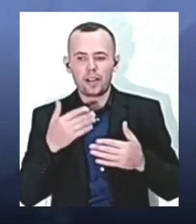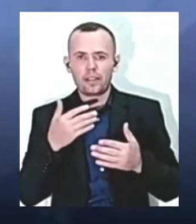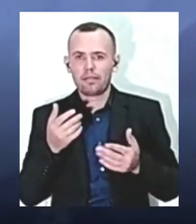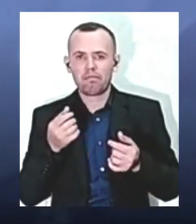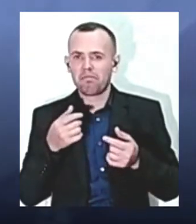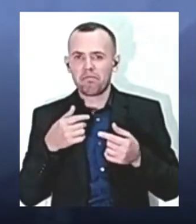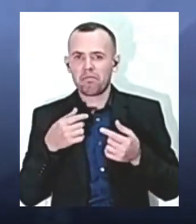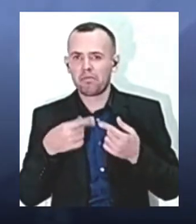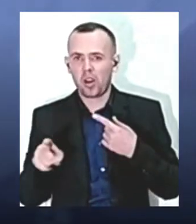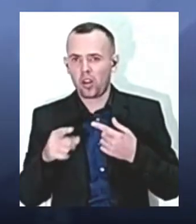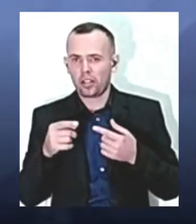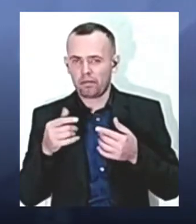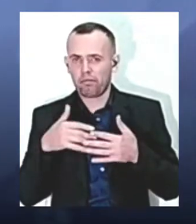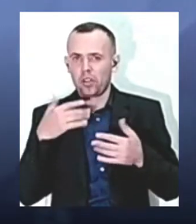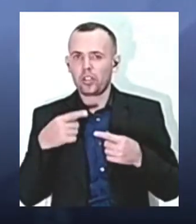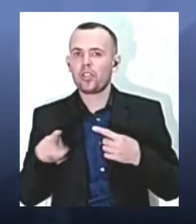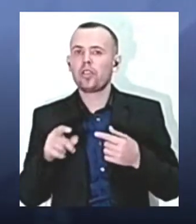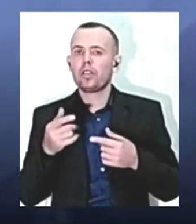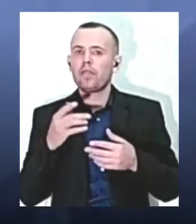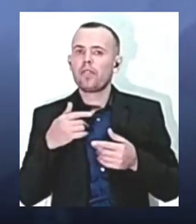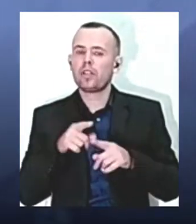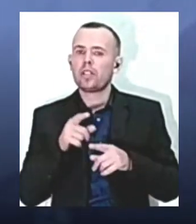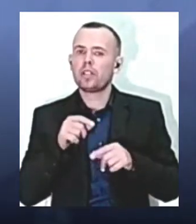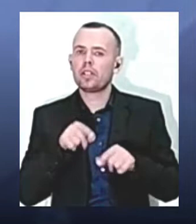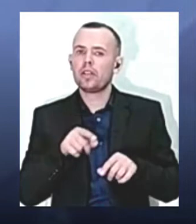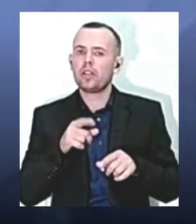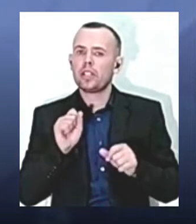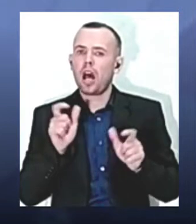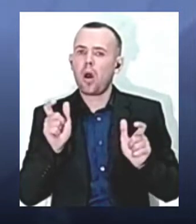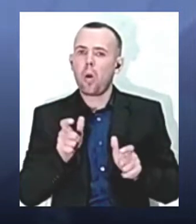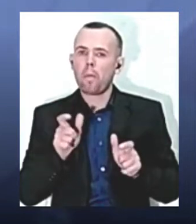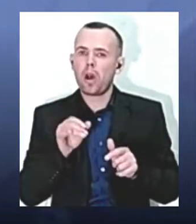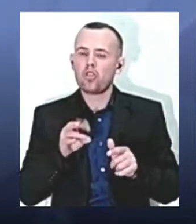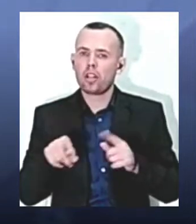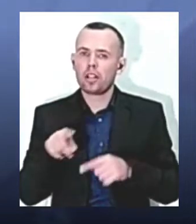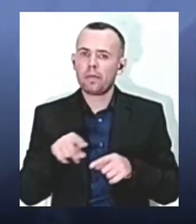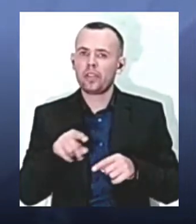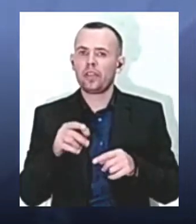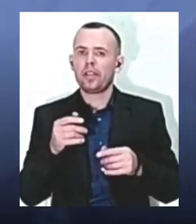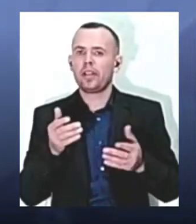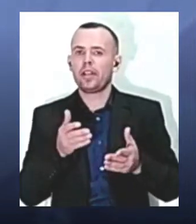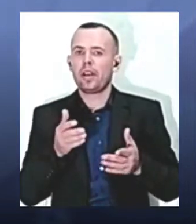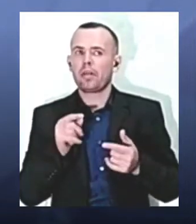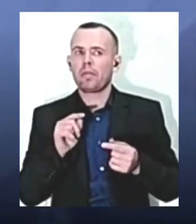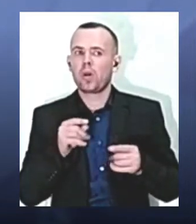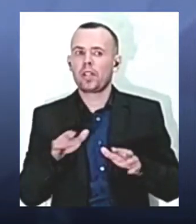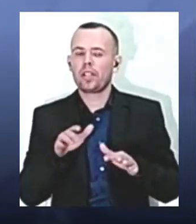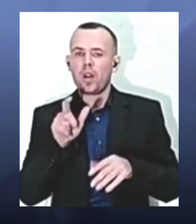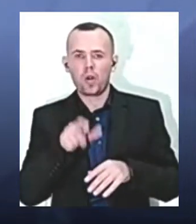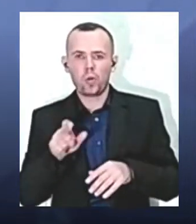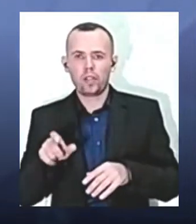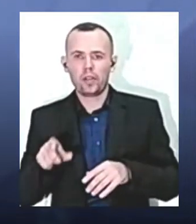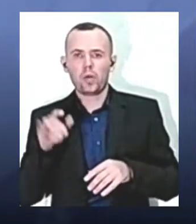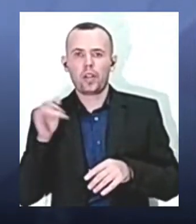І викликів, пов'язаних з обмеженнями для протидії пандемії. І тут очевидно,